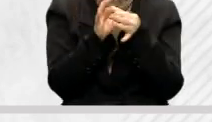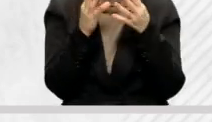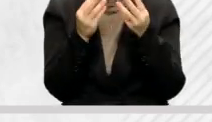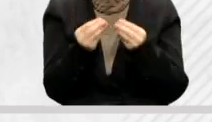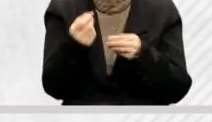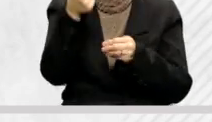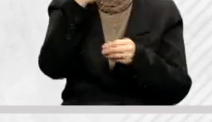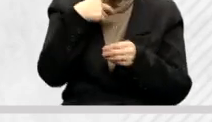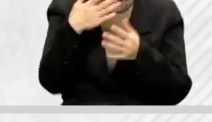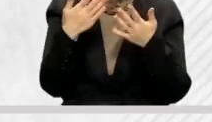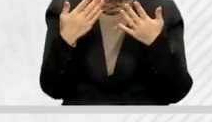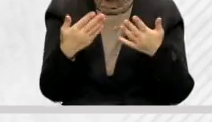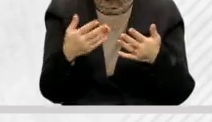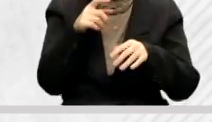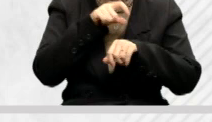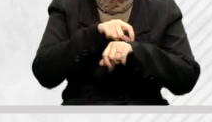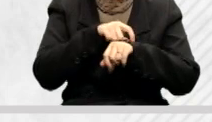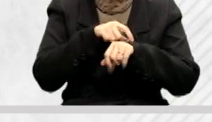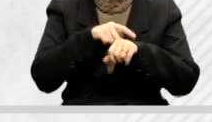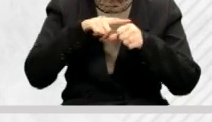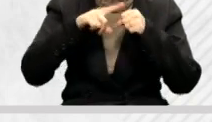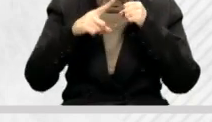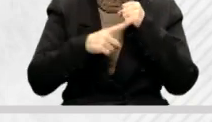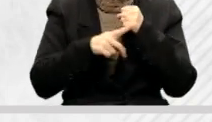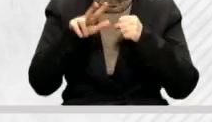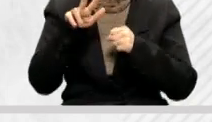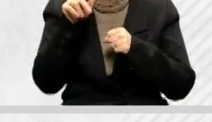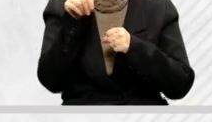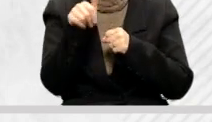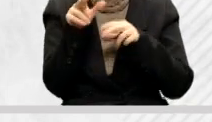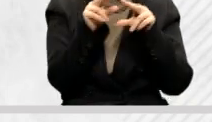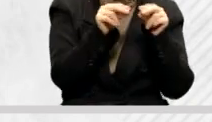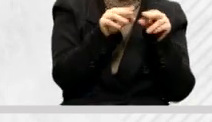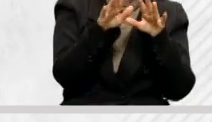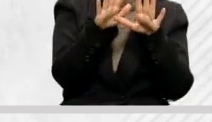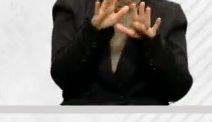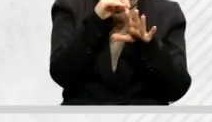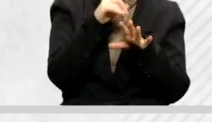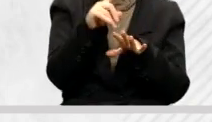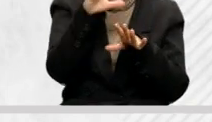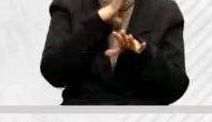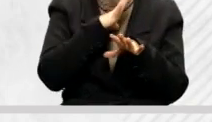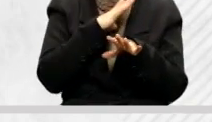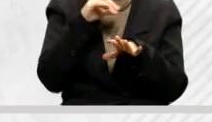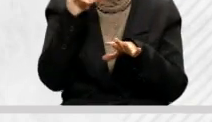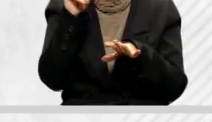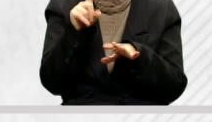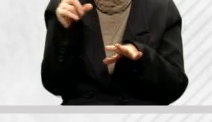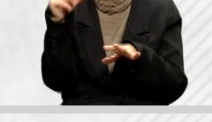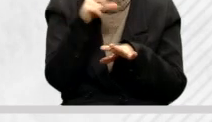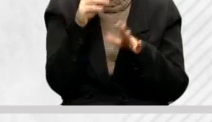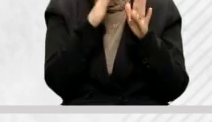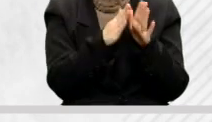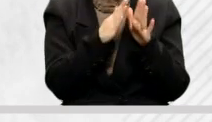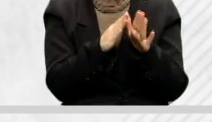hastanın haftada 3 gün uyuyamama şikayeti varsa ve bir aydır bu devam ediyorsa yine bu şekilde bir